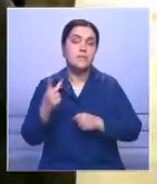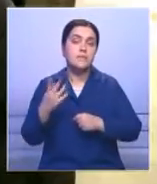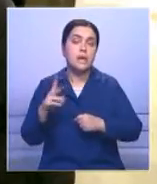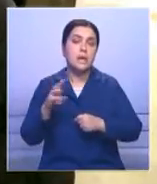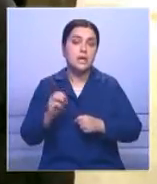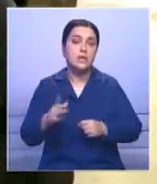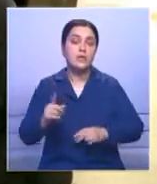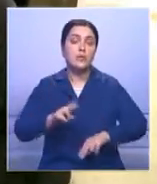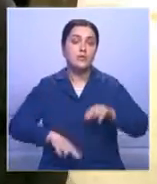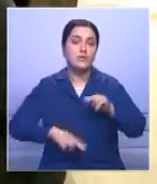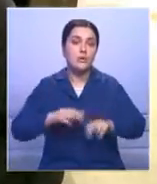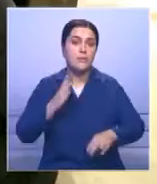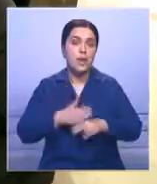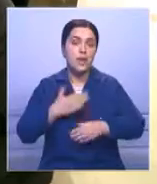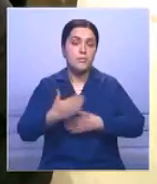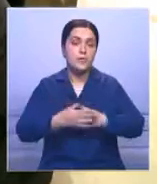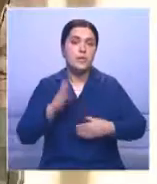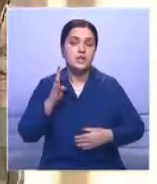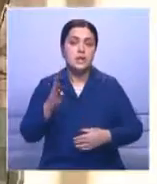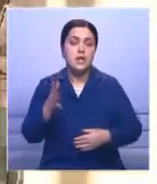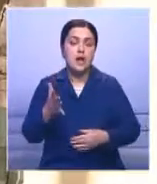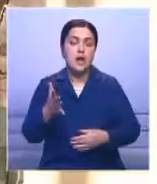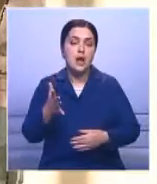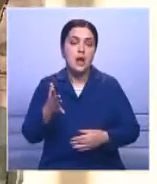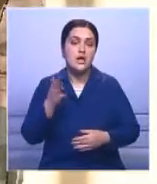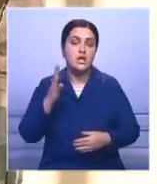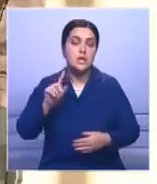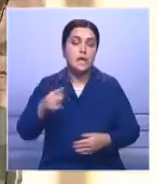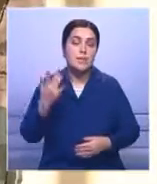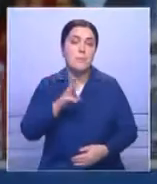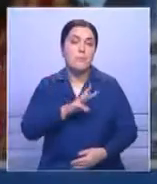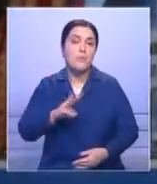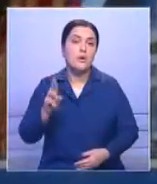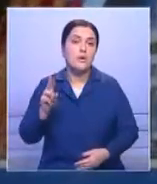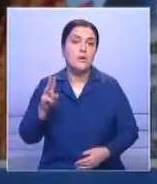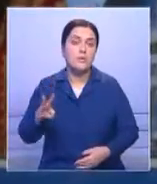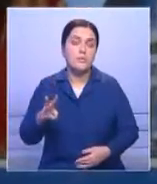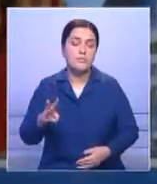введено в эксплуатацию почти 4,5 миллиона квадратных метров жилья.